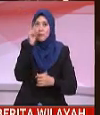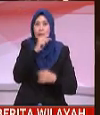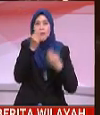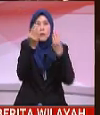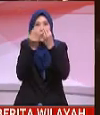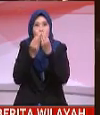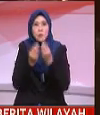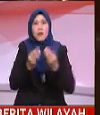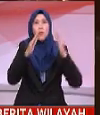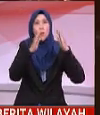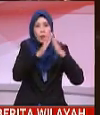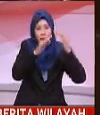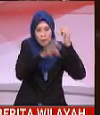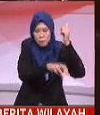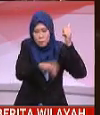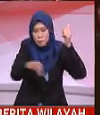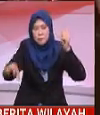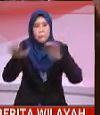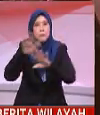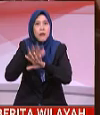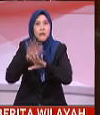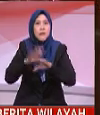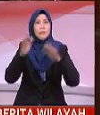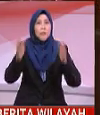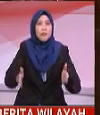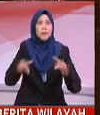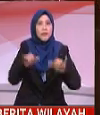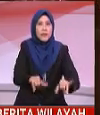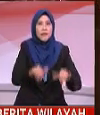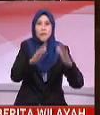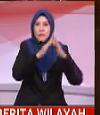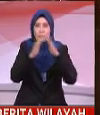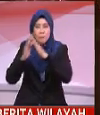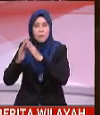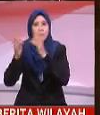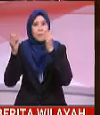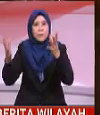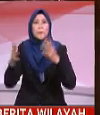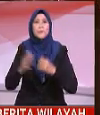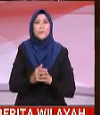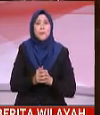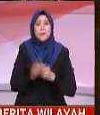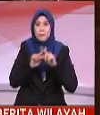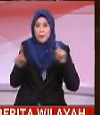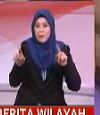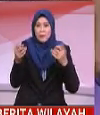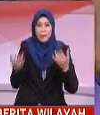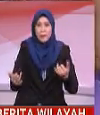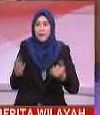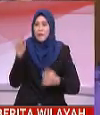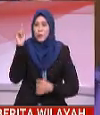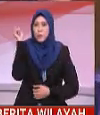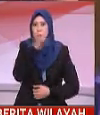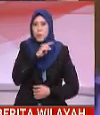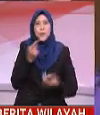kuantiti rumah tu banyak, penduduk pun dah ramai. Jadi itu kita nampaknya kali ni dahsyatlah.